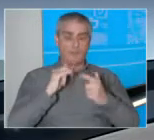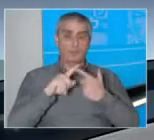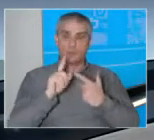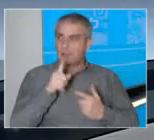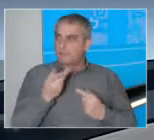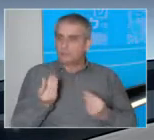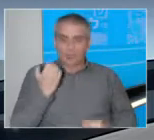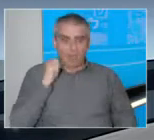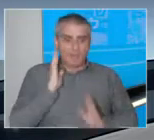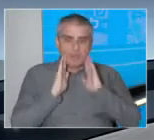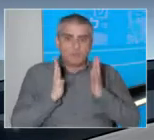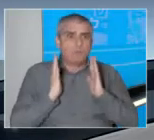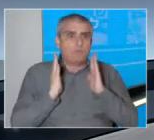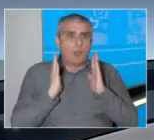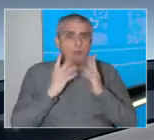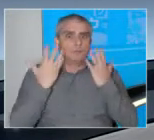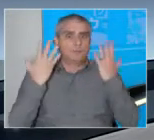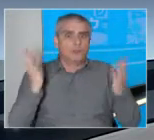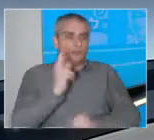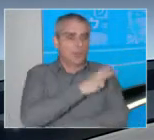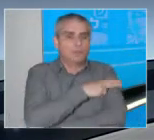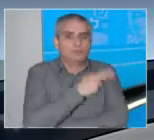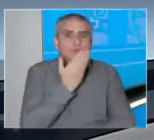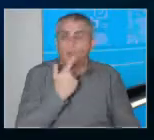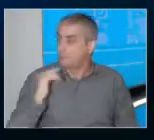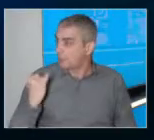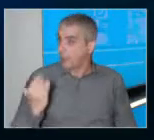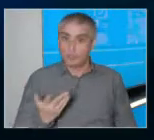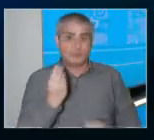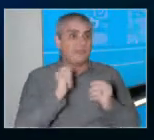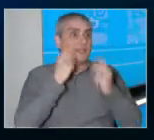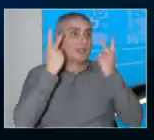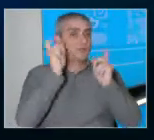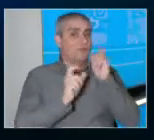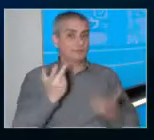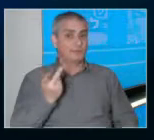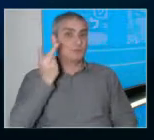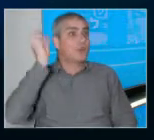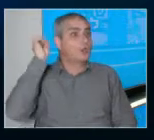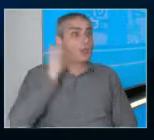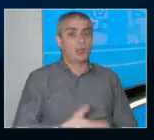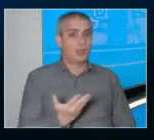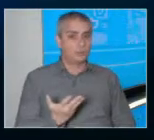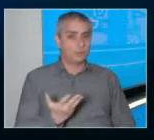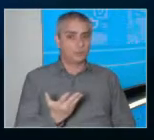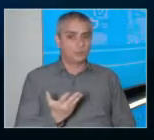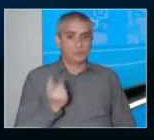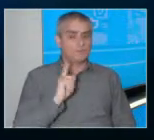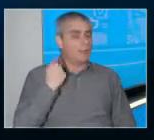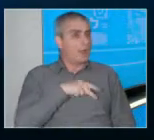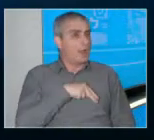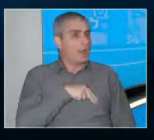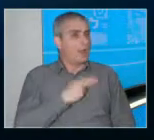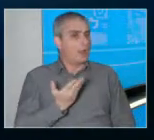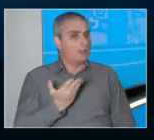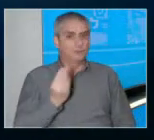אבל יש כאן הפרת אמונים מהותית של המשטרה. נכון. הדבר הכי חשוב לאזרח. ומי היה אחראי על המשטרה? יותר חמור מהעבירות שהוא נחשד בהם. אז איך אפשר במשפט